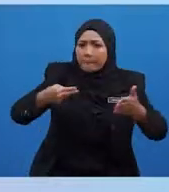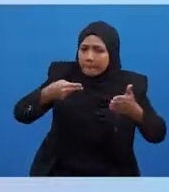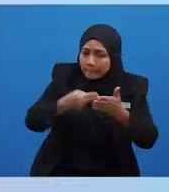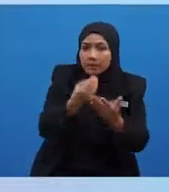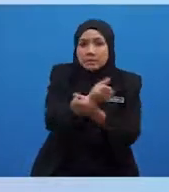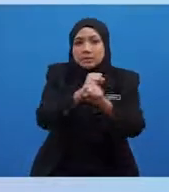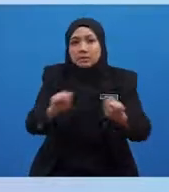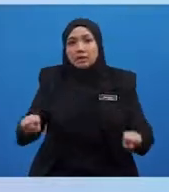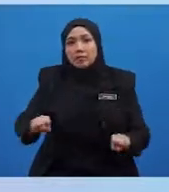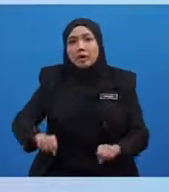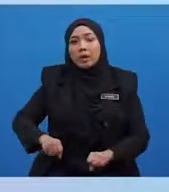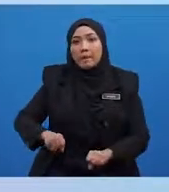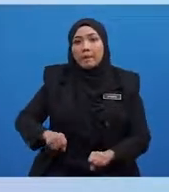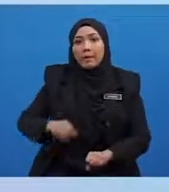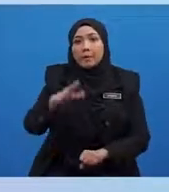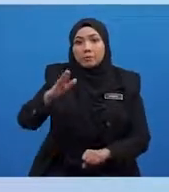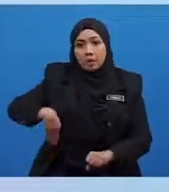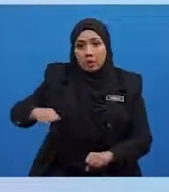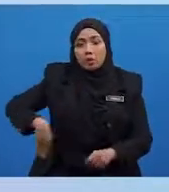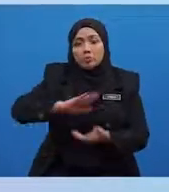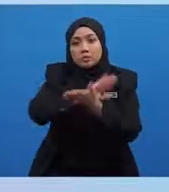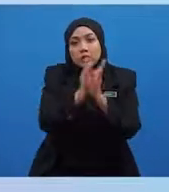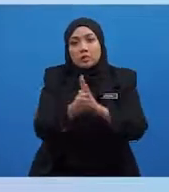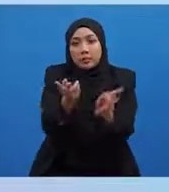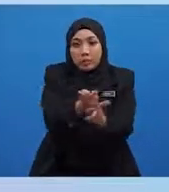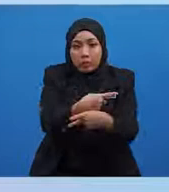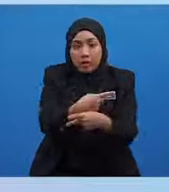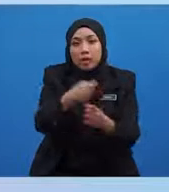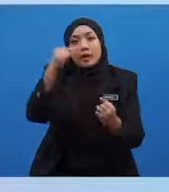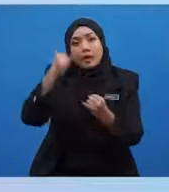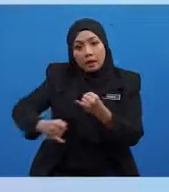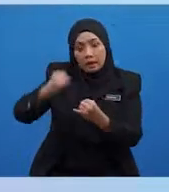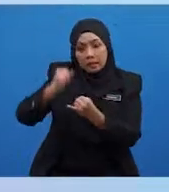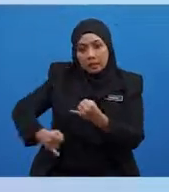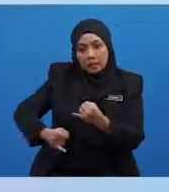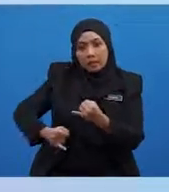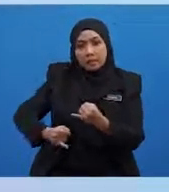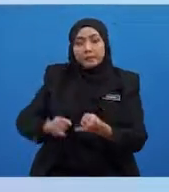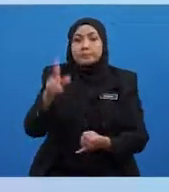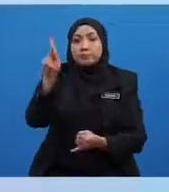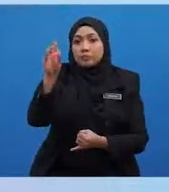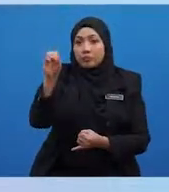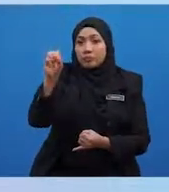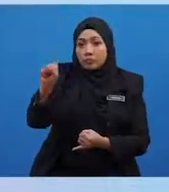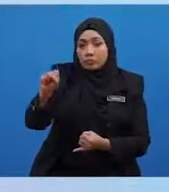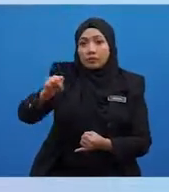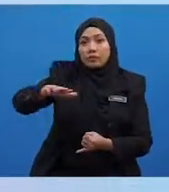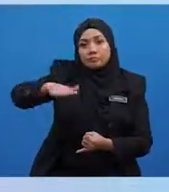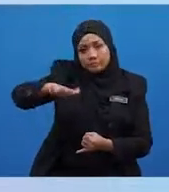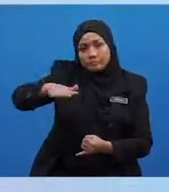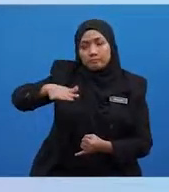sebelum menjadi produk akhir. Kos seunitnya sederhana dan memerlukan kemahiran